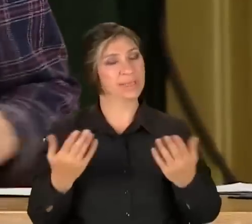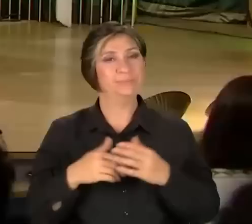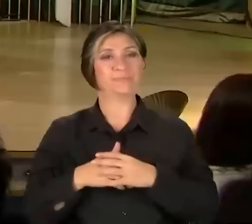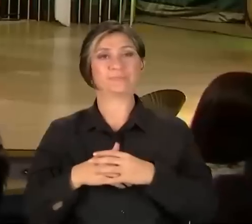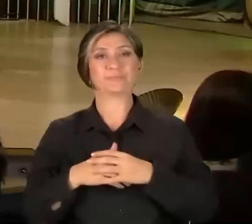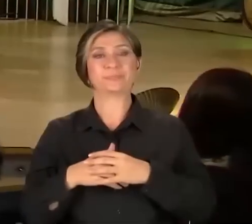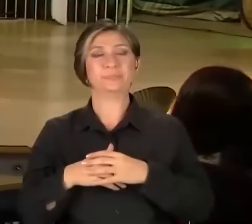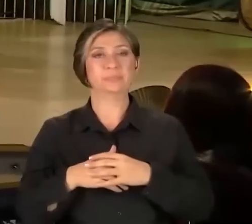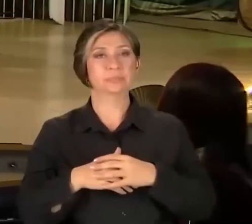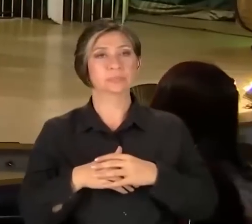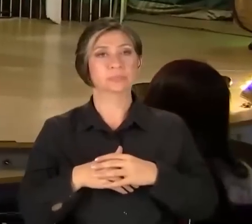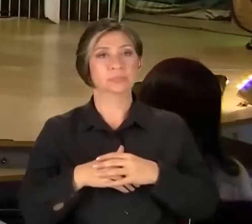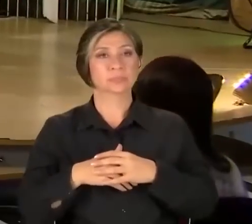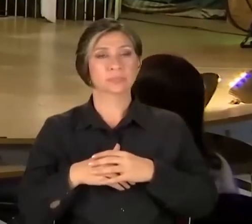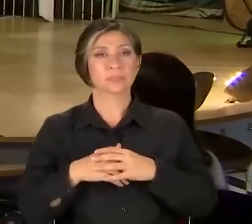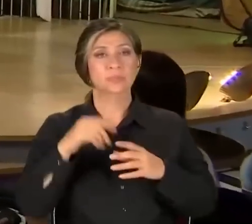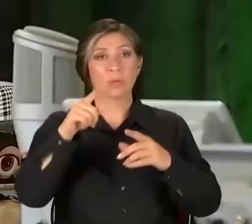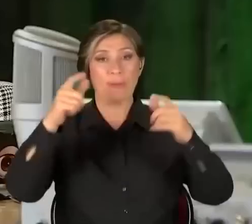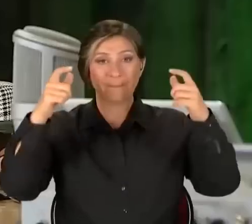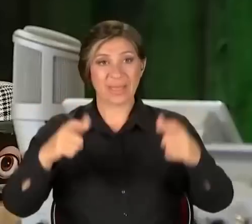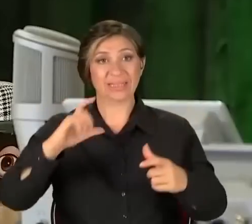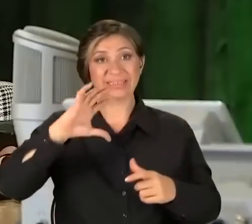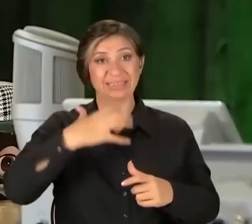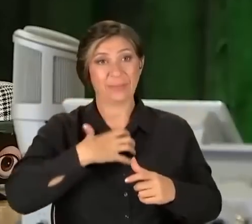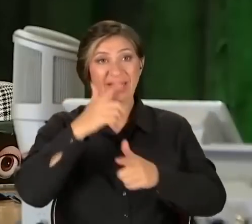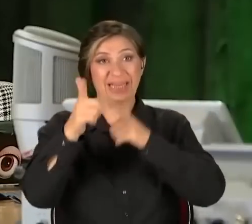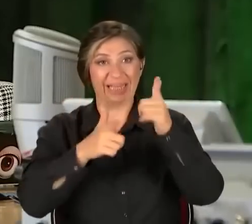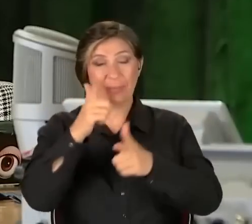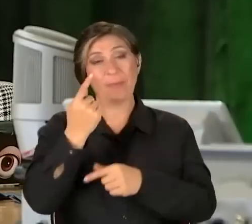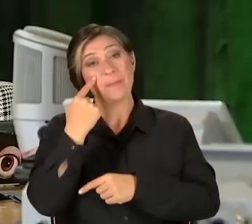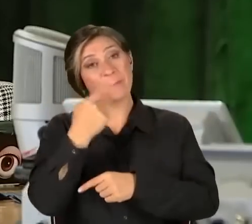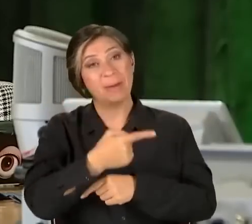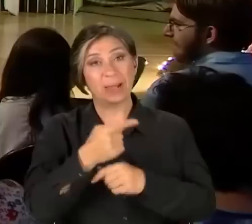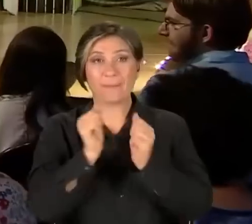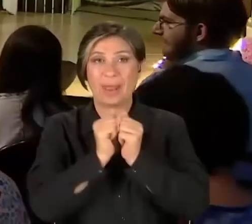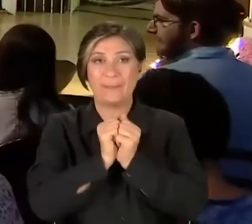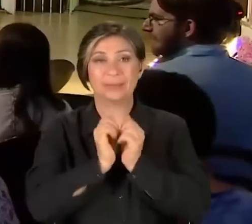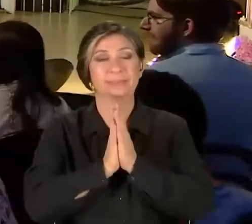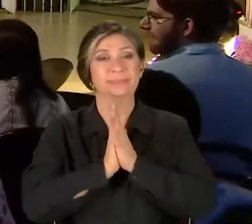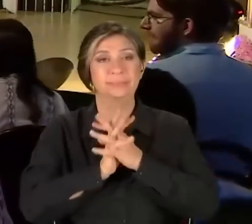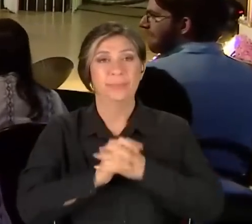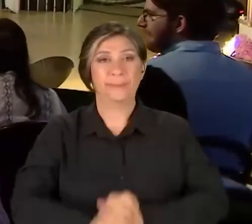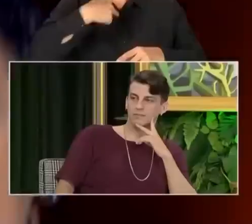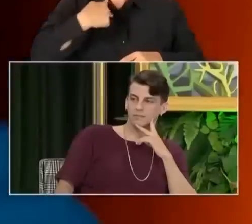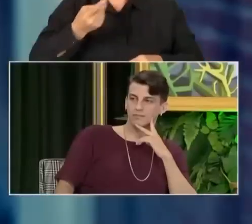Ee şimdi Bu mekanın sahibi klibine bir göz atalım beraberce